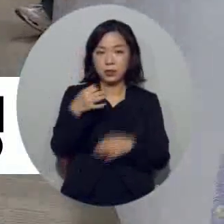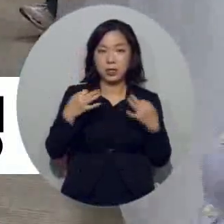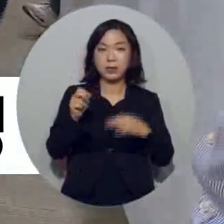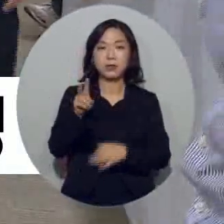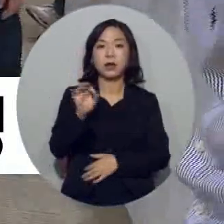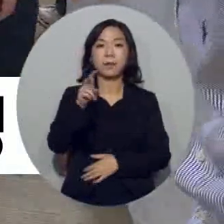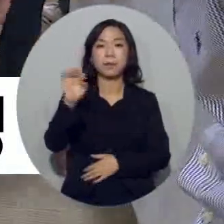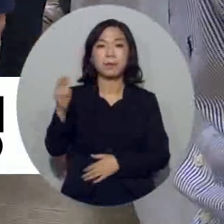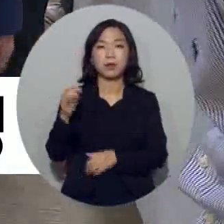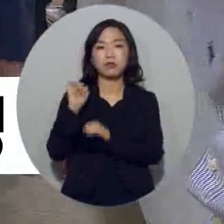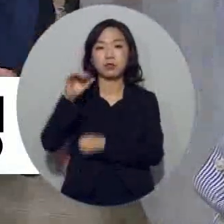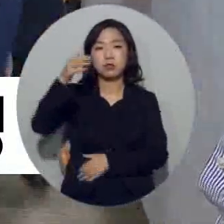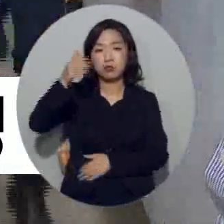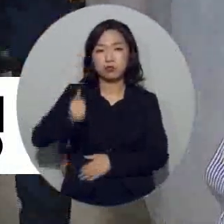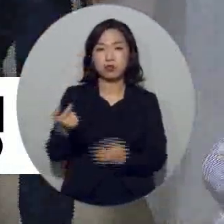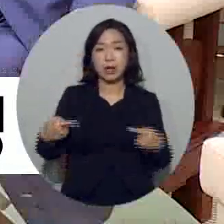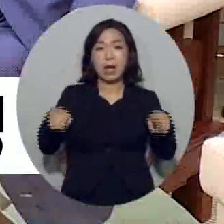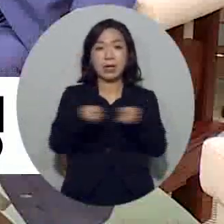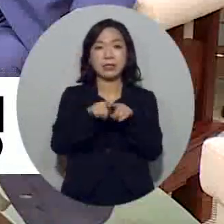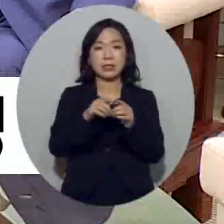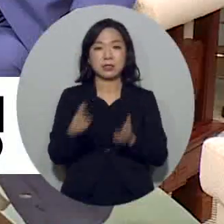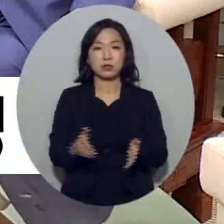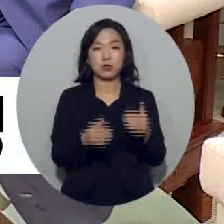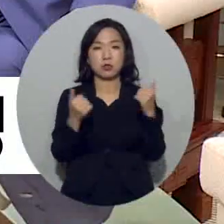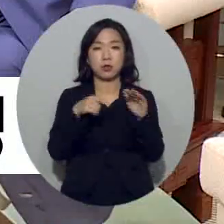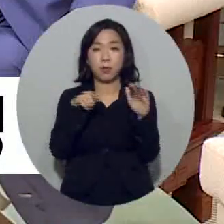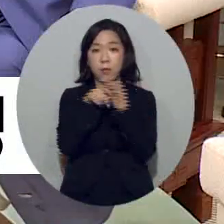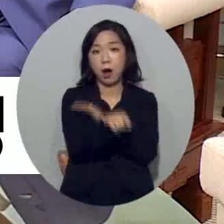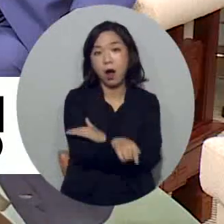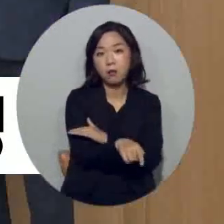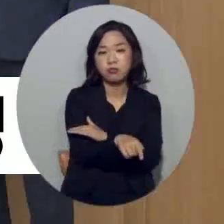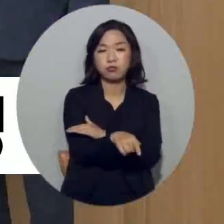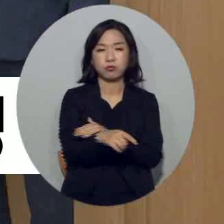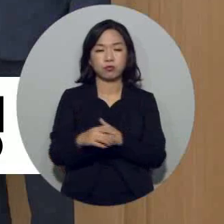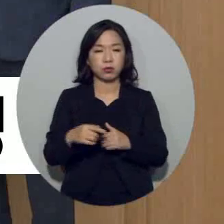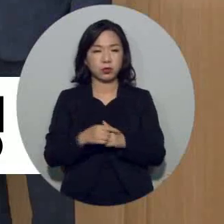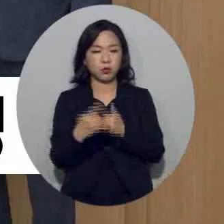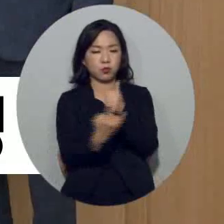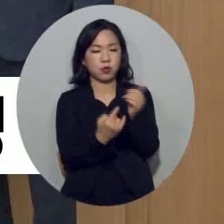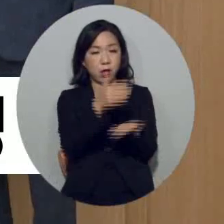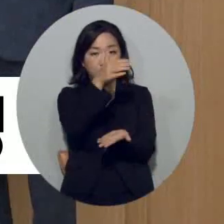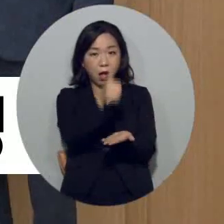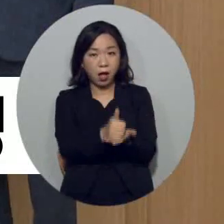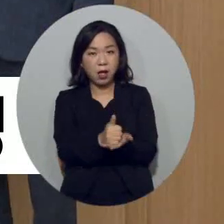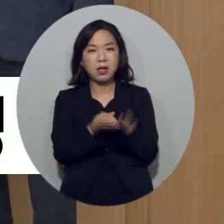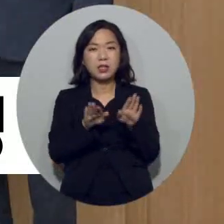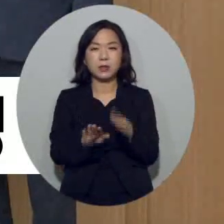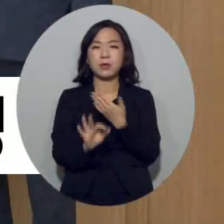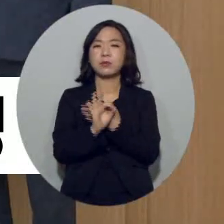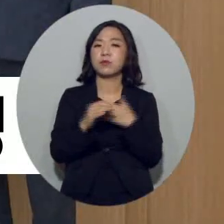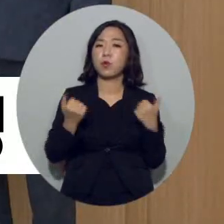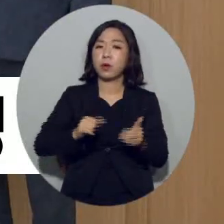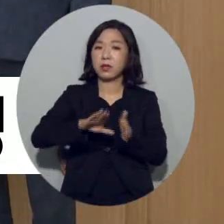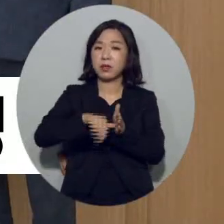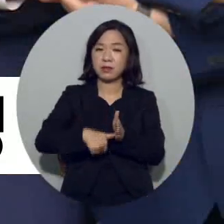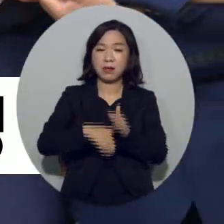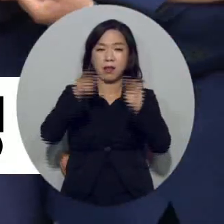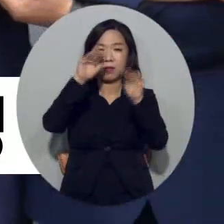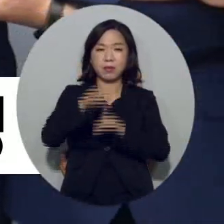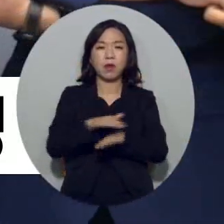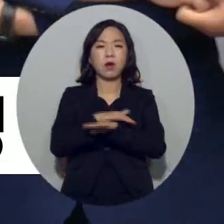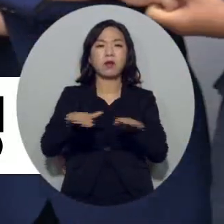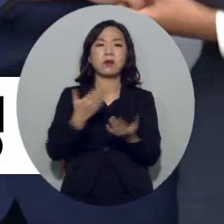수 3명이 함께 도 의회를 방문해 의 장단과 상의 위원장 들에게 이번 임시회에서 안건을